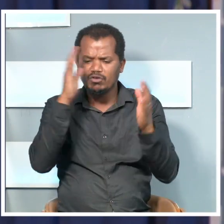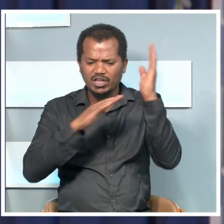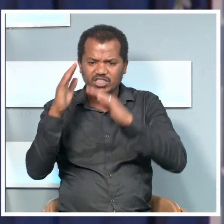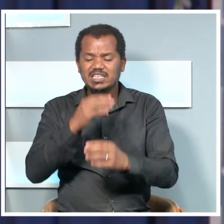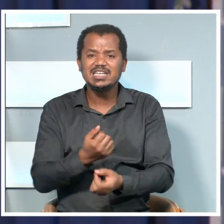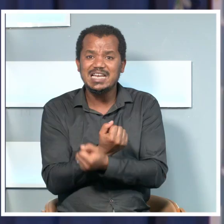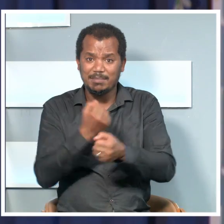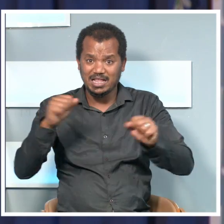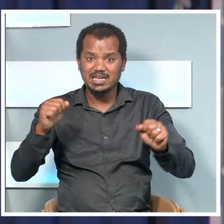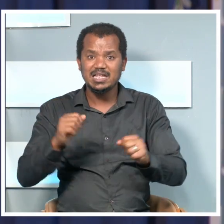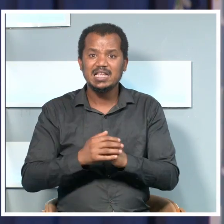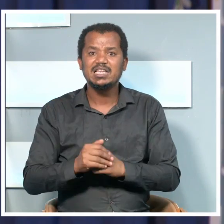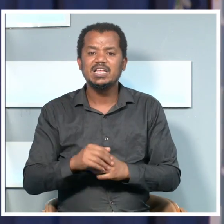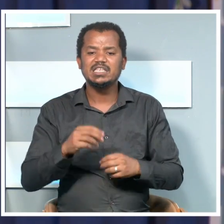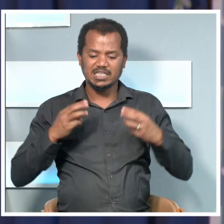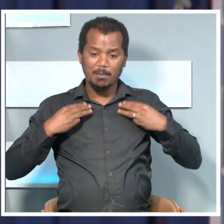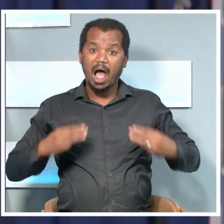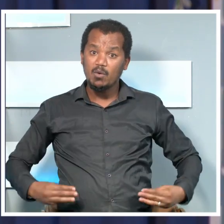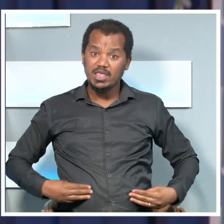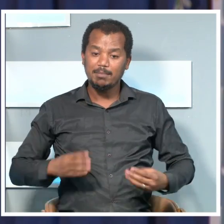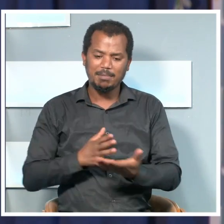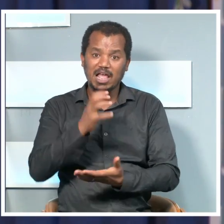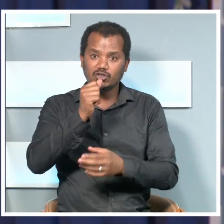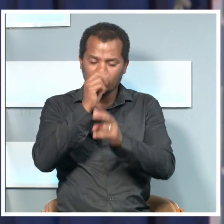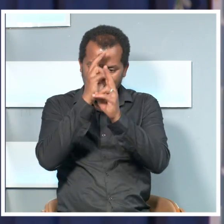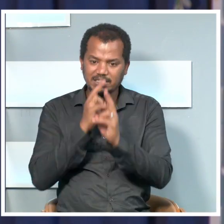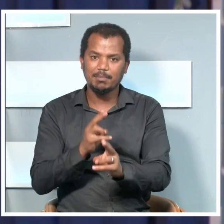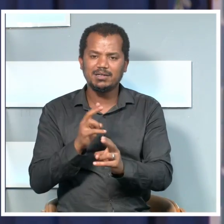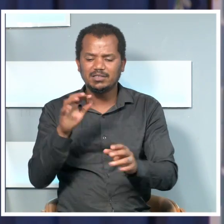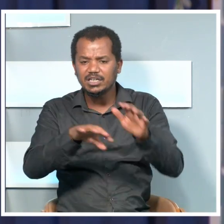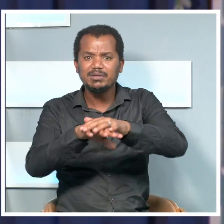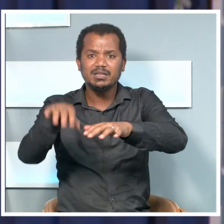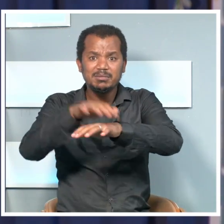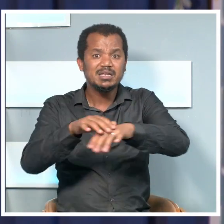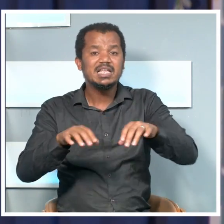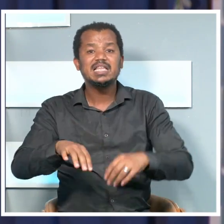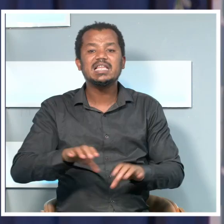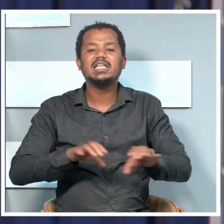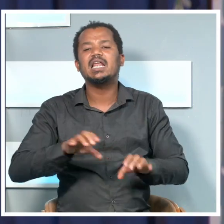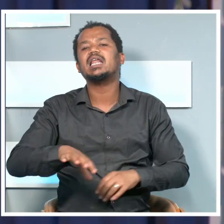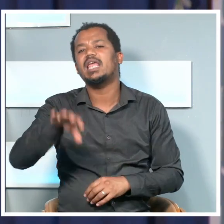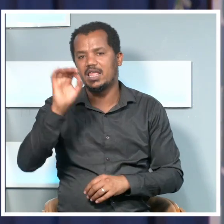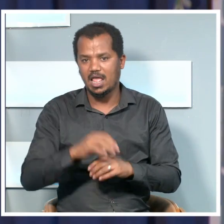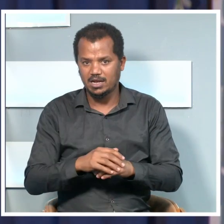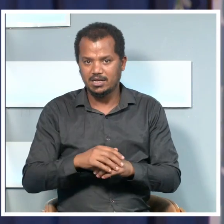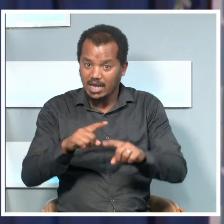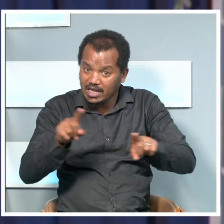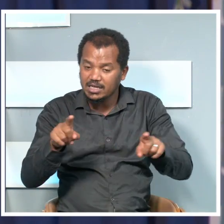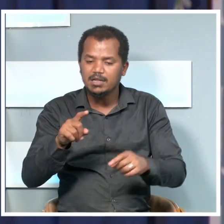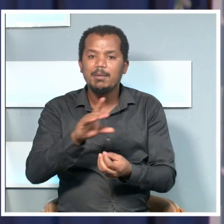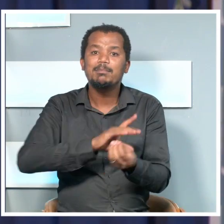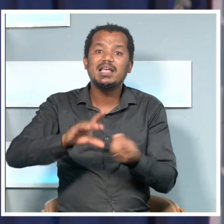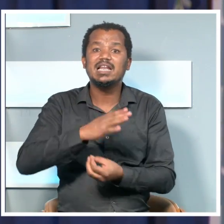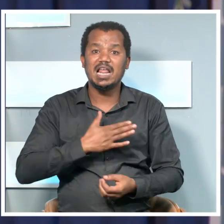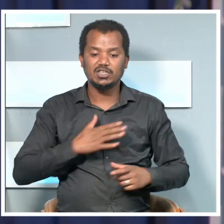ክፍሎች ከችግር ለመታደግና ሰማይ መብታቸውን ለማስከበር ርብርብ እየተደረገ ይገኛል። ነገር